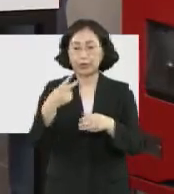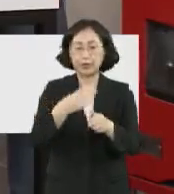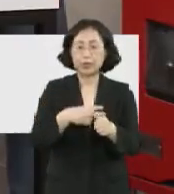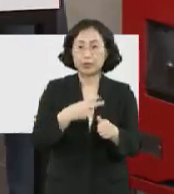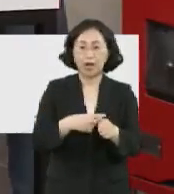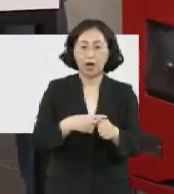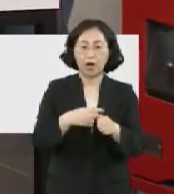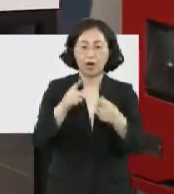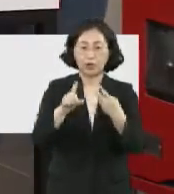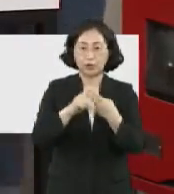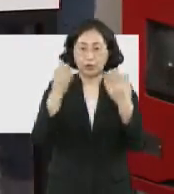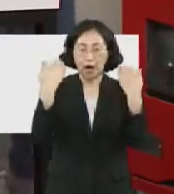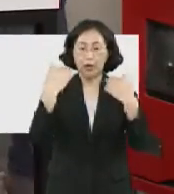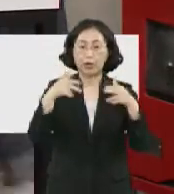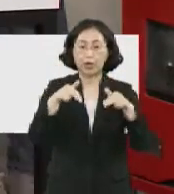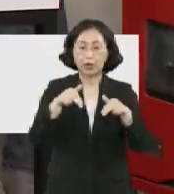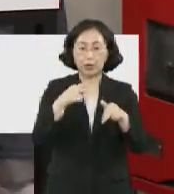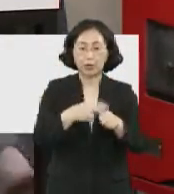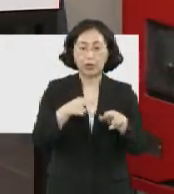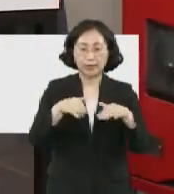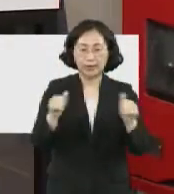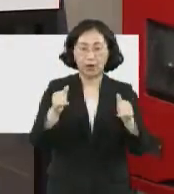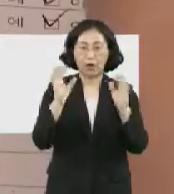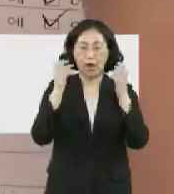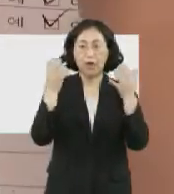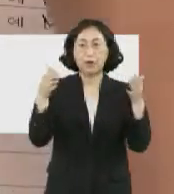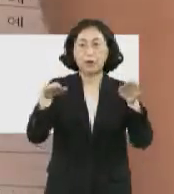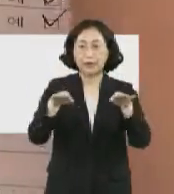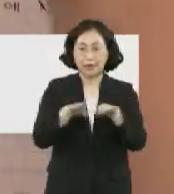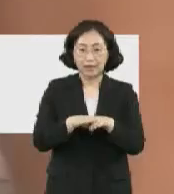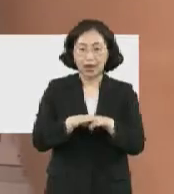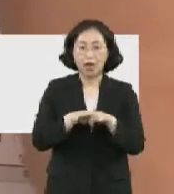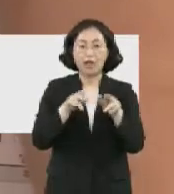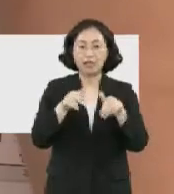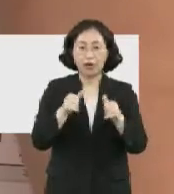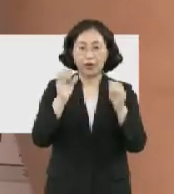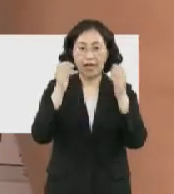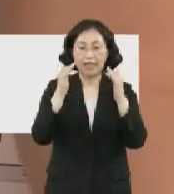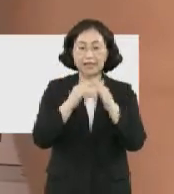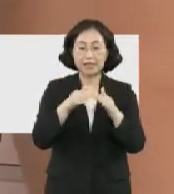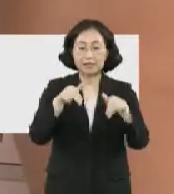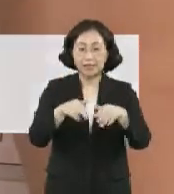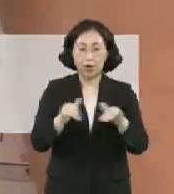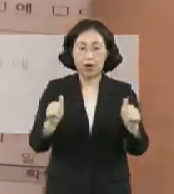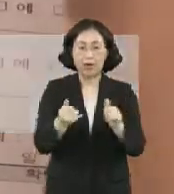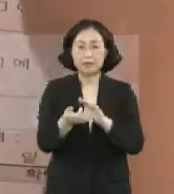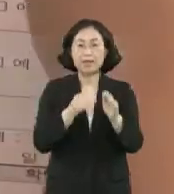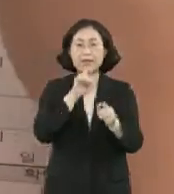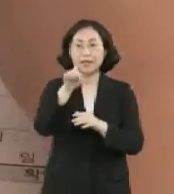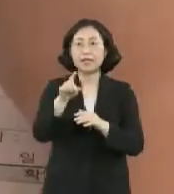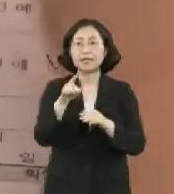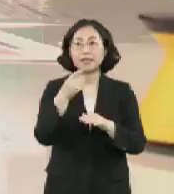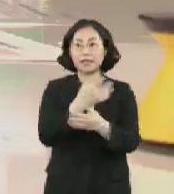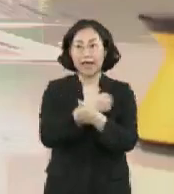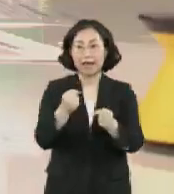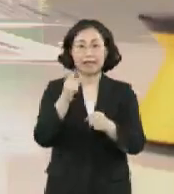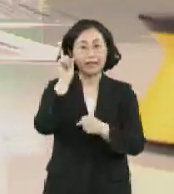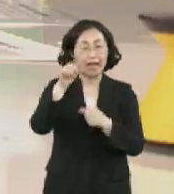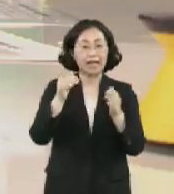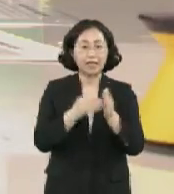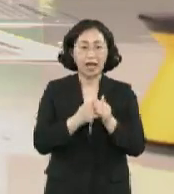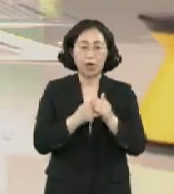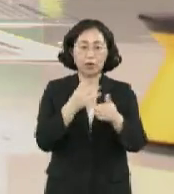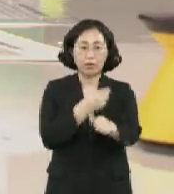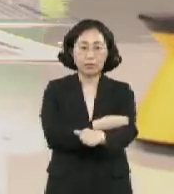교사와 중 학교 교직원 아동시설 교육 보육 종사자에 대한 사전 예약은 내일 마담 되고 접종은 이달